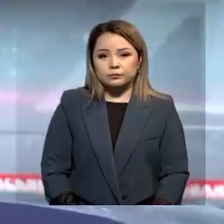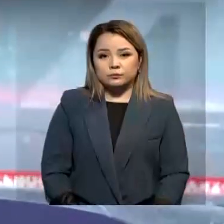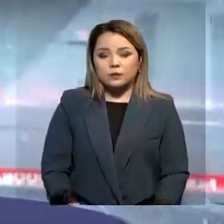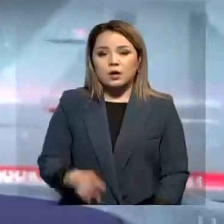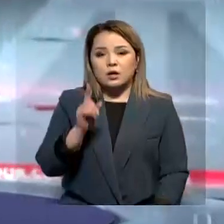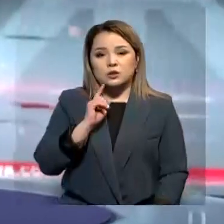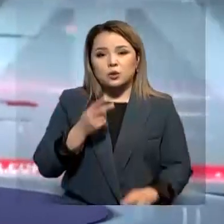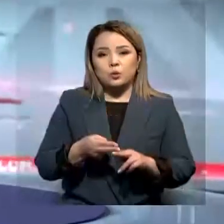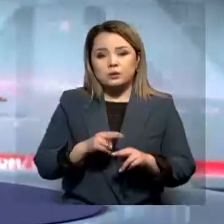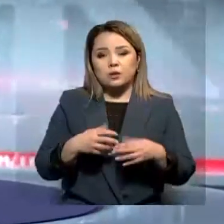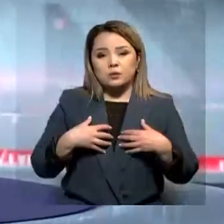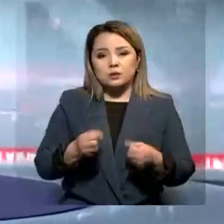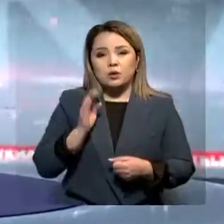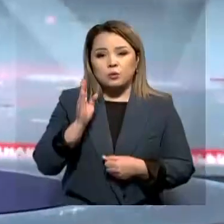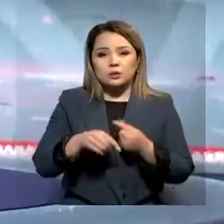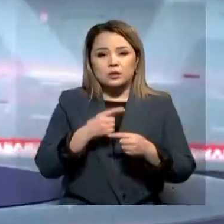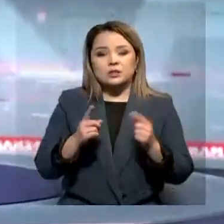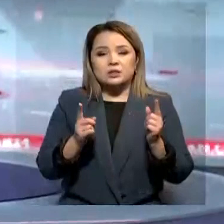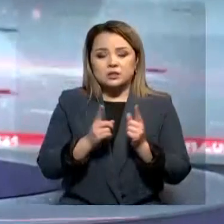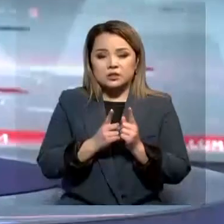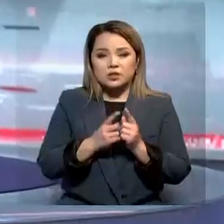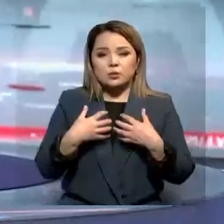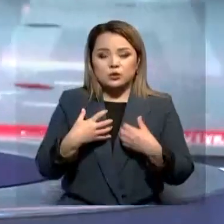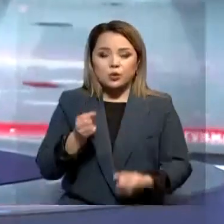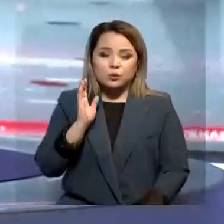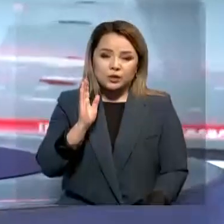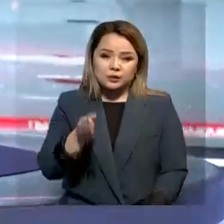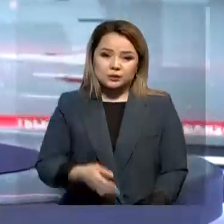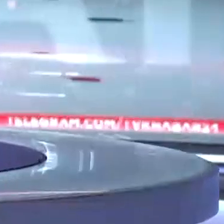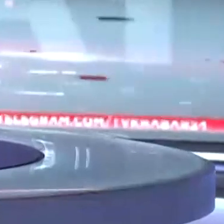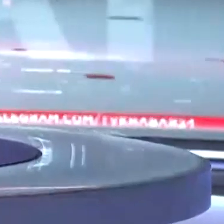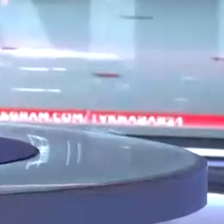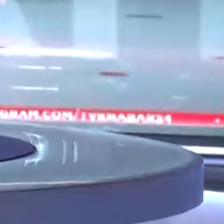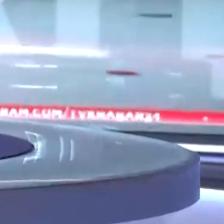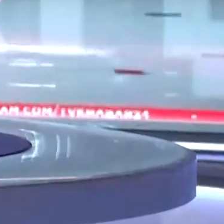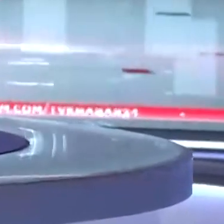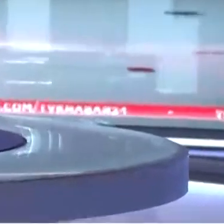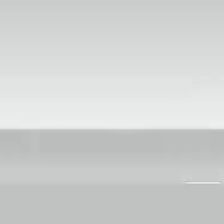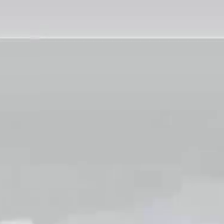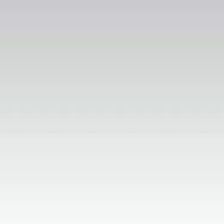Осы уақытқа дейін келіп түскен ақпараттар легі осылай болды. Лайым жағымды жаңалықтардың жаршысы болады.